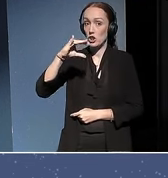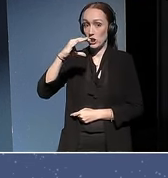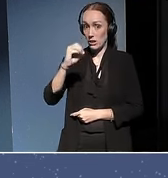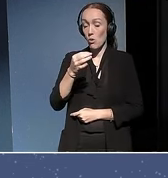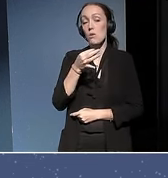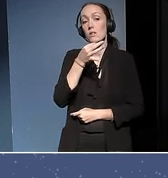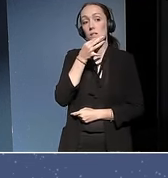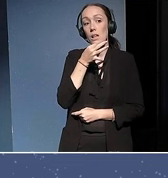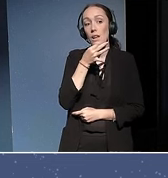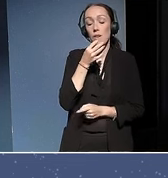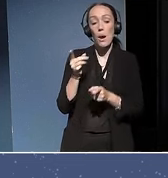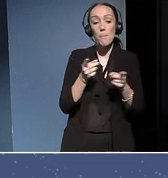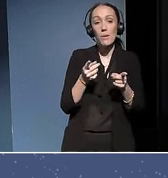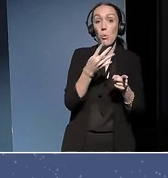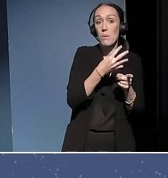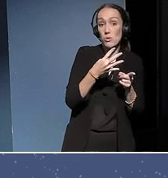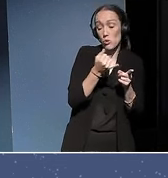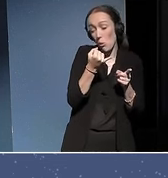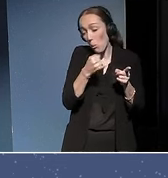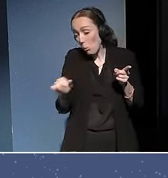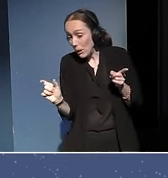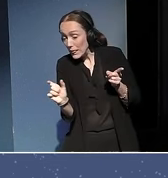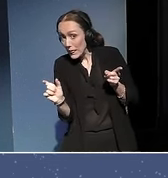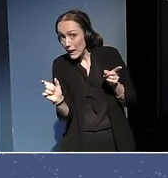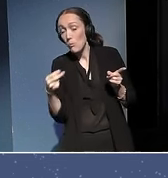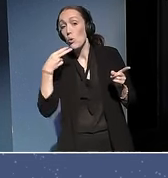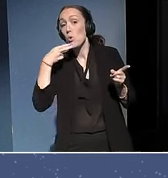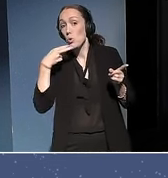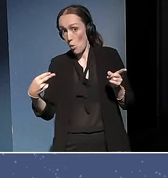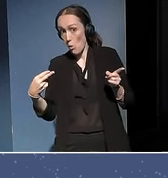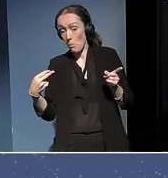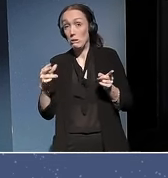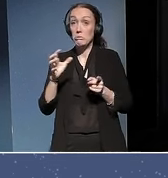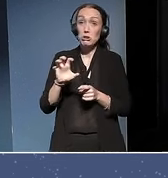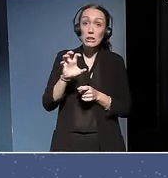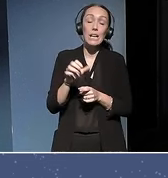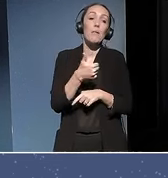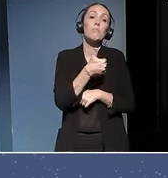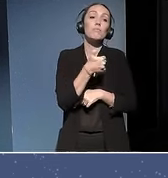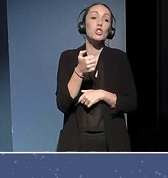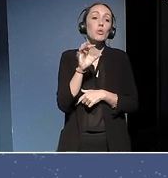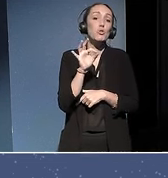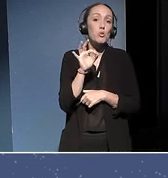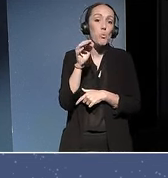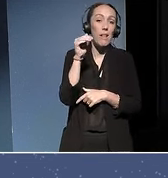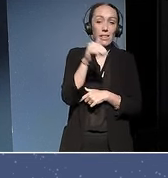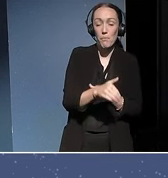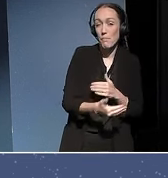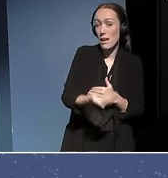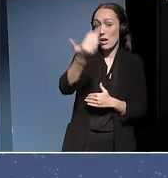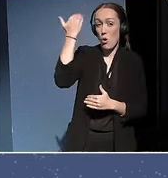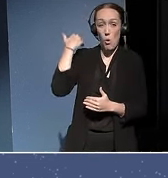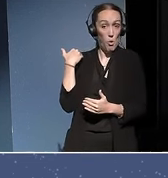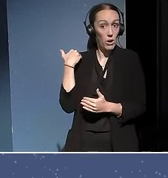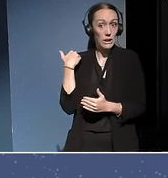mesozoica Quindi quello che ha iniziato circa 145 milioni di anni fa ed è terminato 66 milioni di anni fa